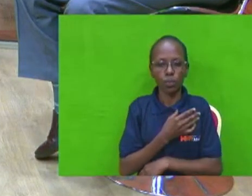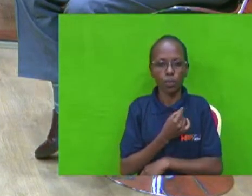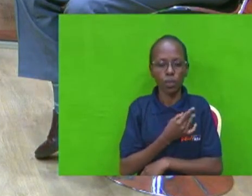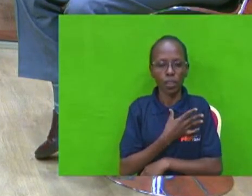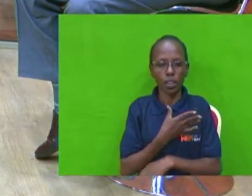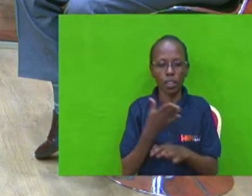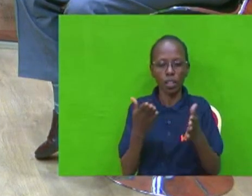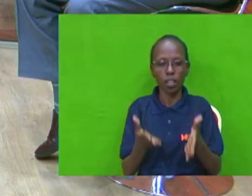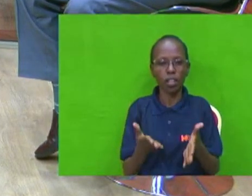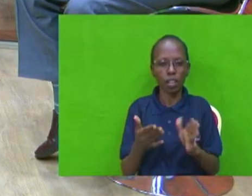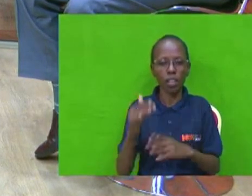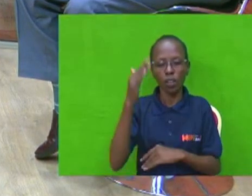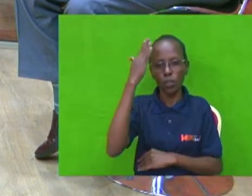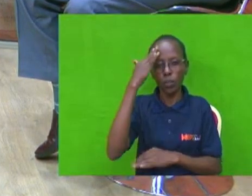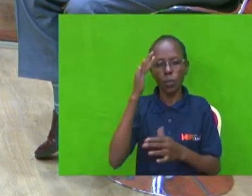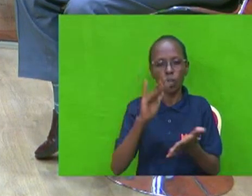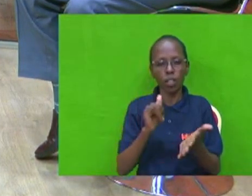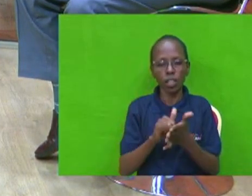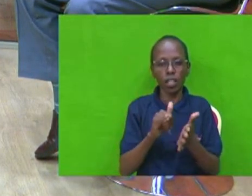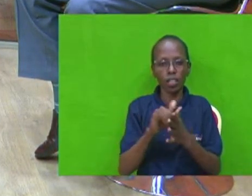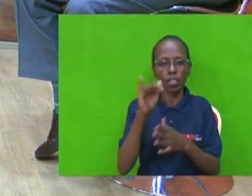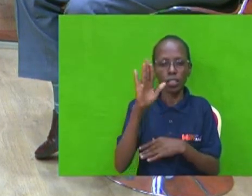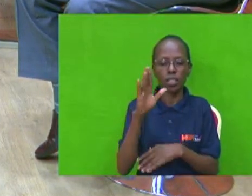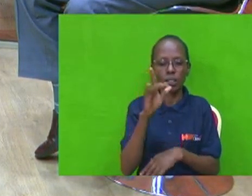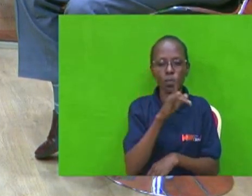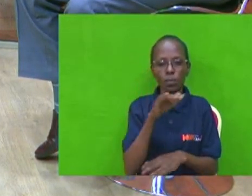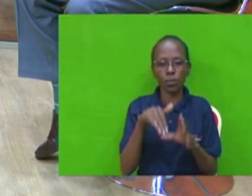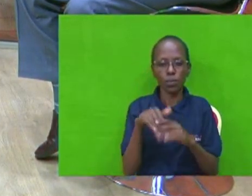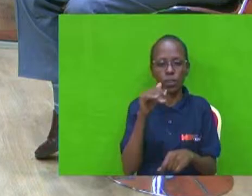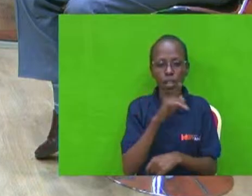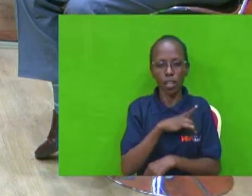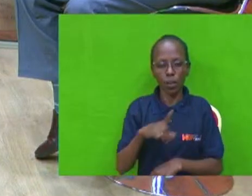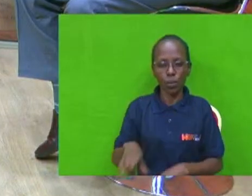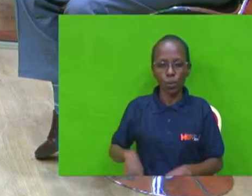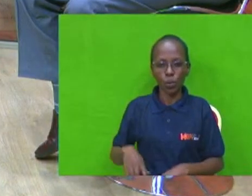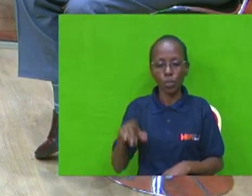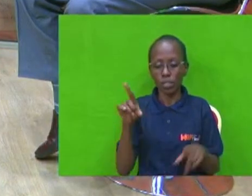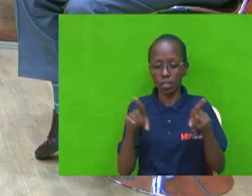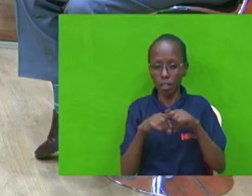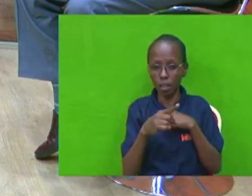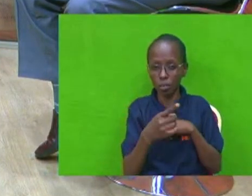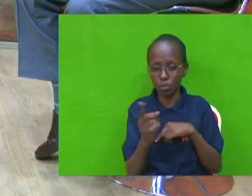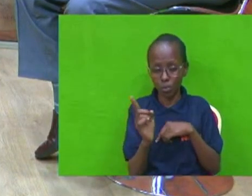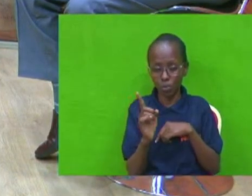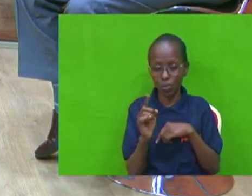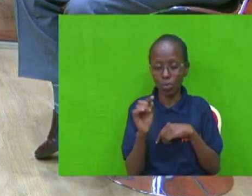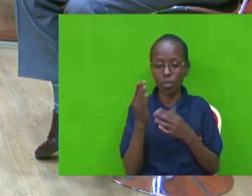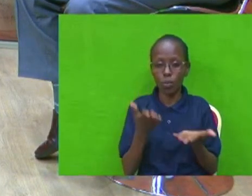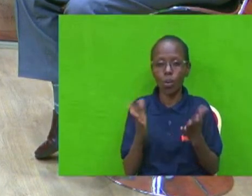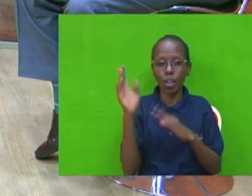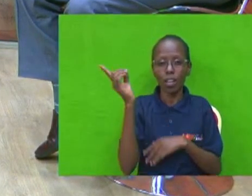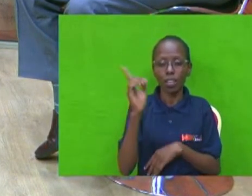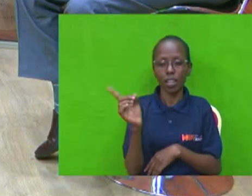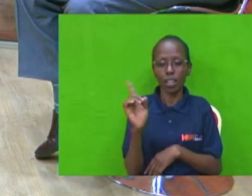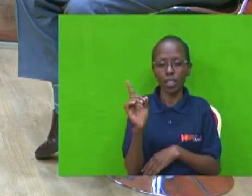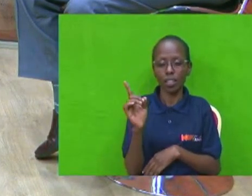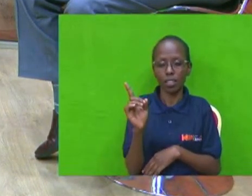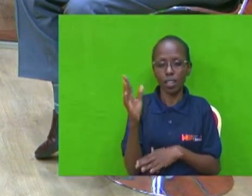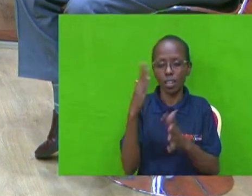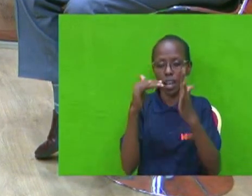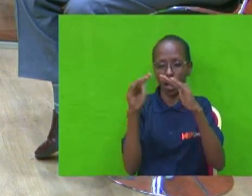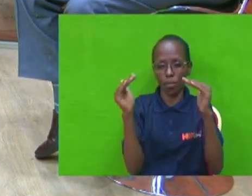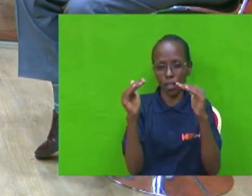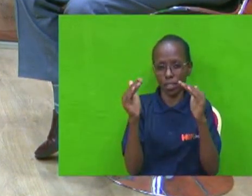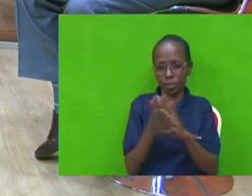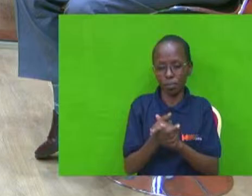huku mkijua ya kuwa yeye aliye Bwana wao na wenu yuko mbinguni, wala kwake hakuna upendeleo.